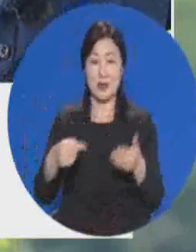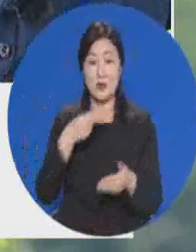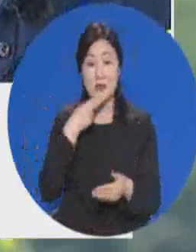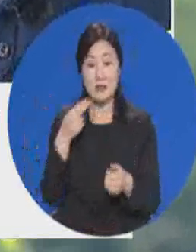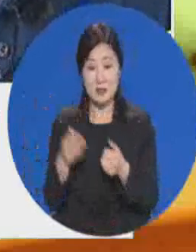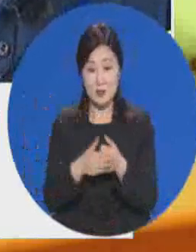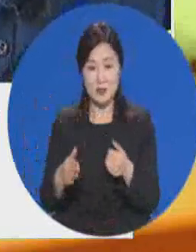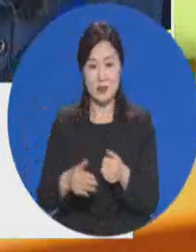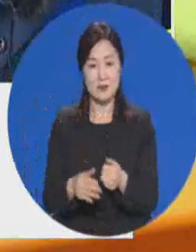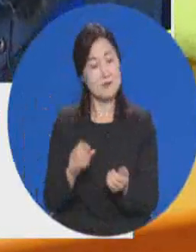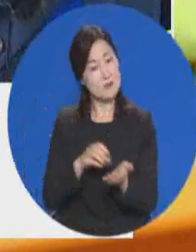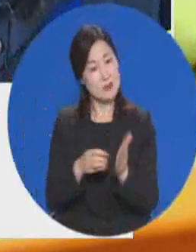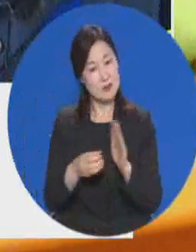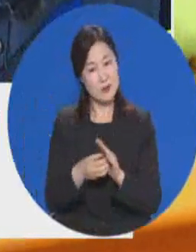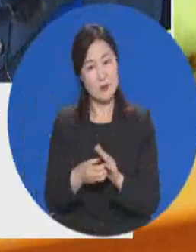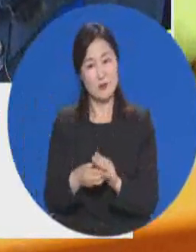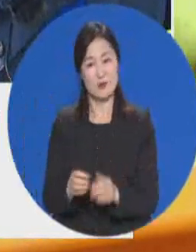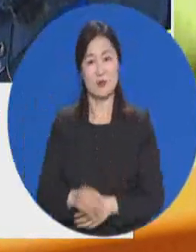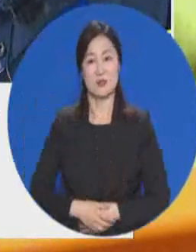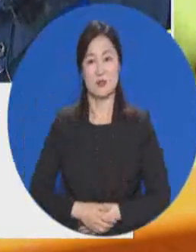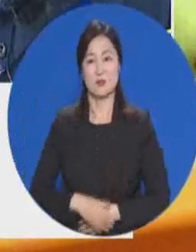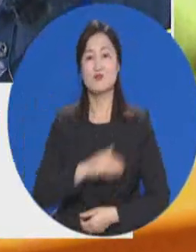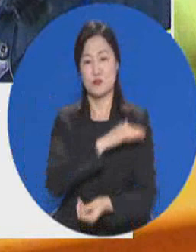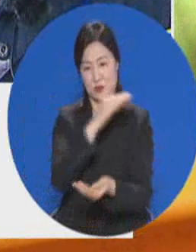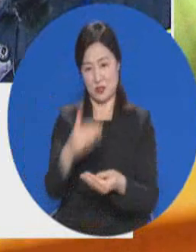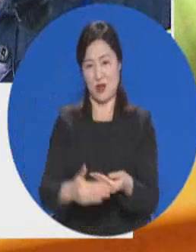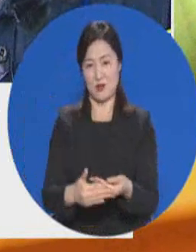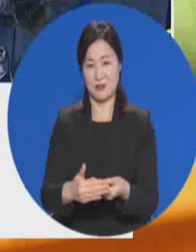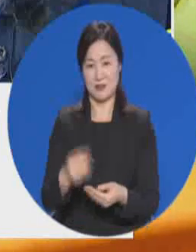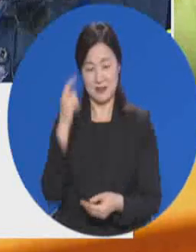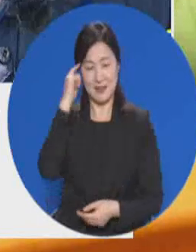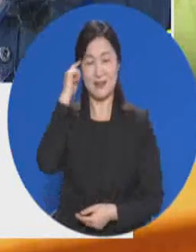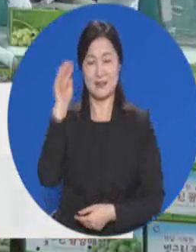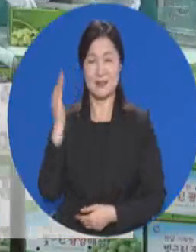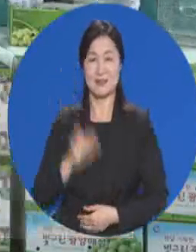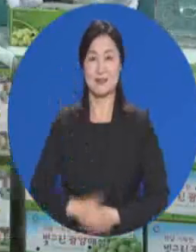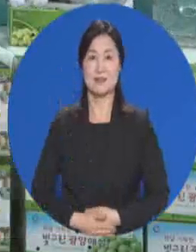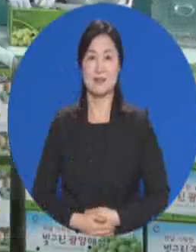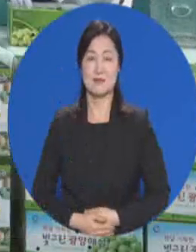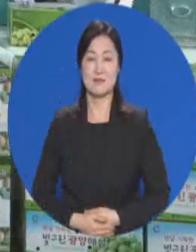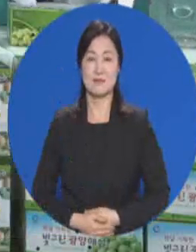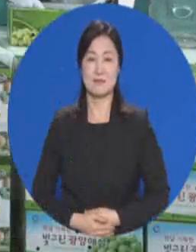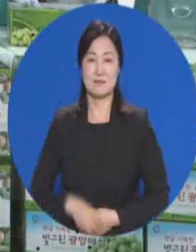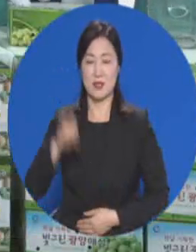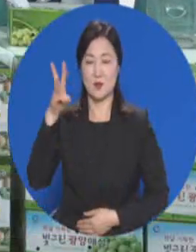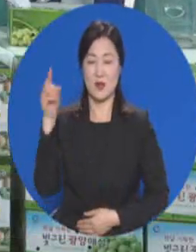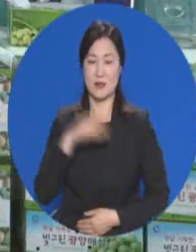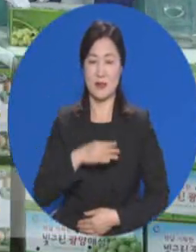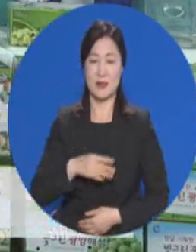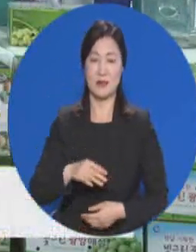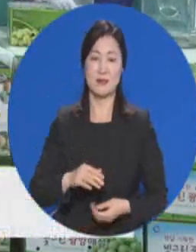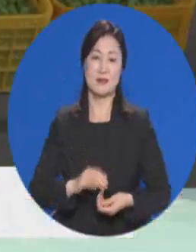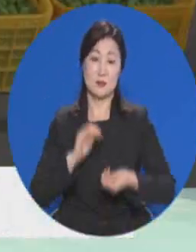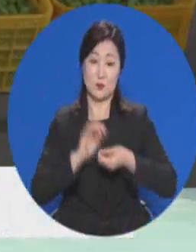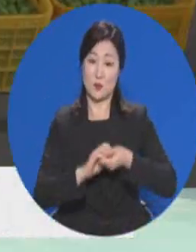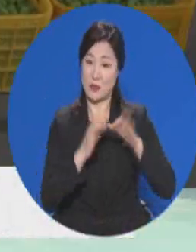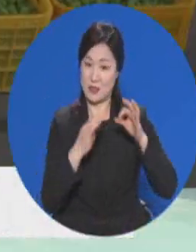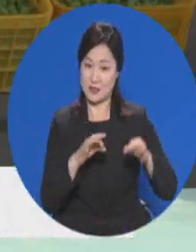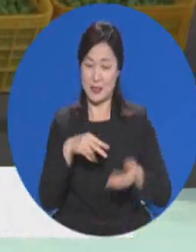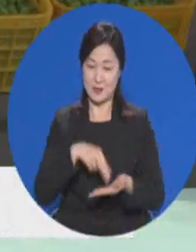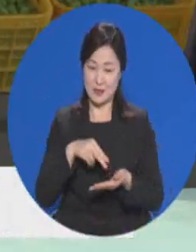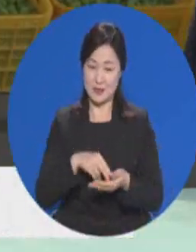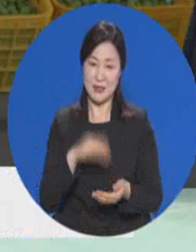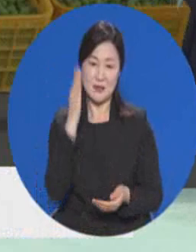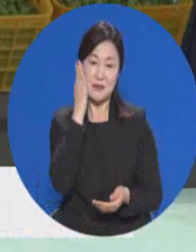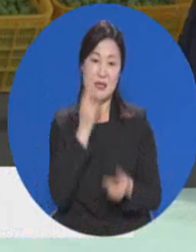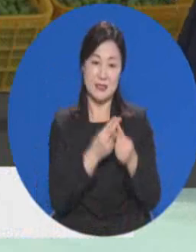때문에 대체적으로 이게 풍년이지 않나 이제 그런 생각을 하고 있습니다. 광양 중부 농협에서는 매실의 본격적인